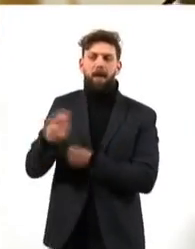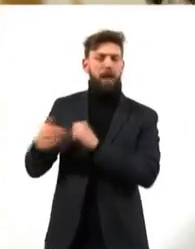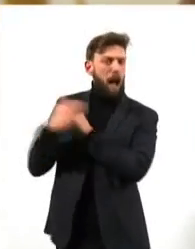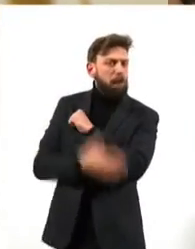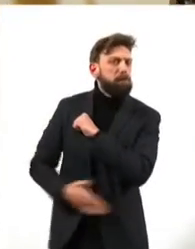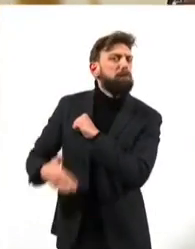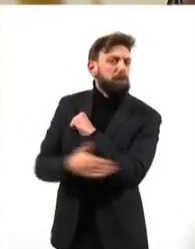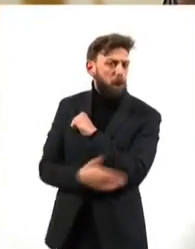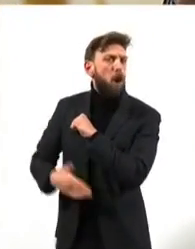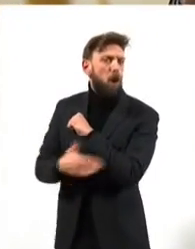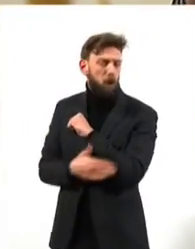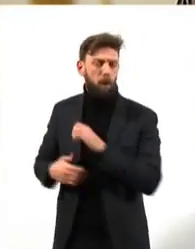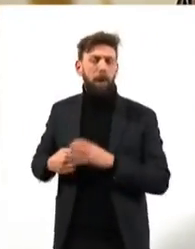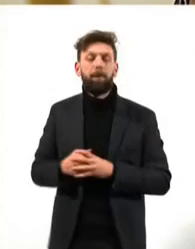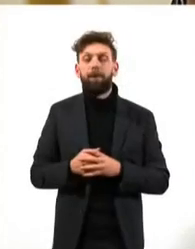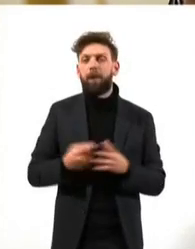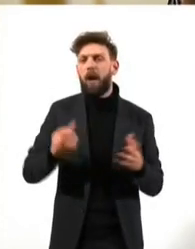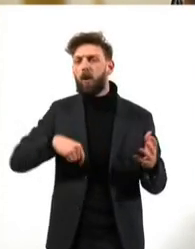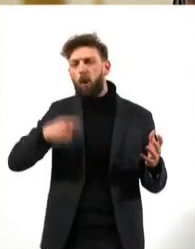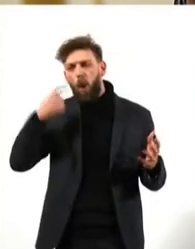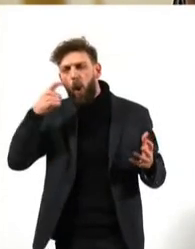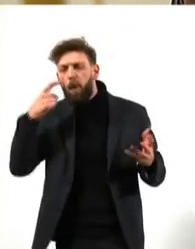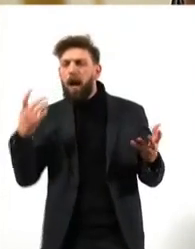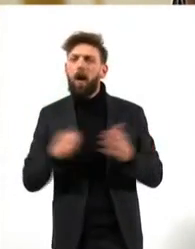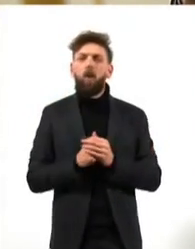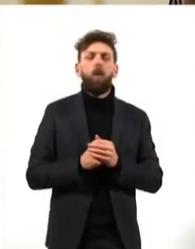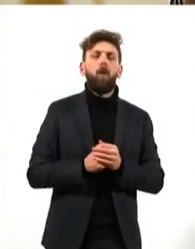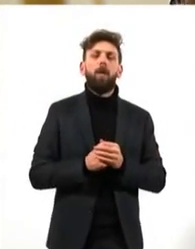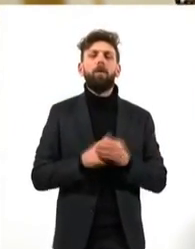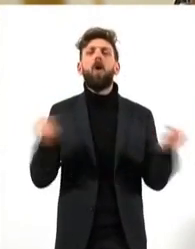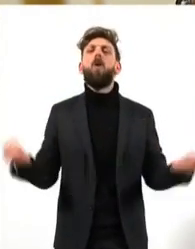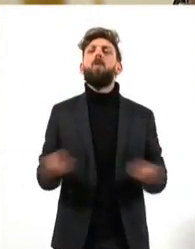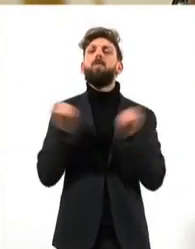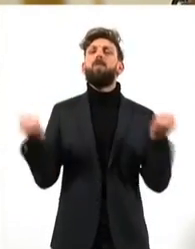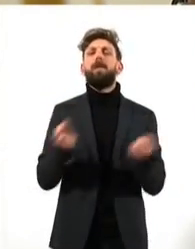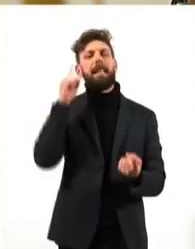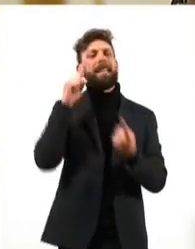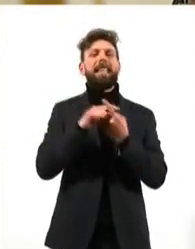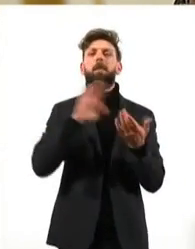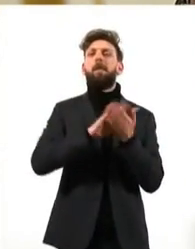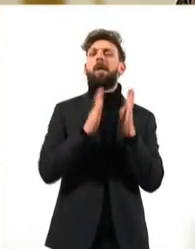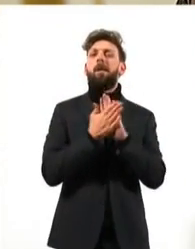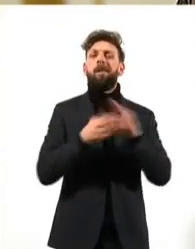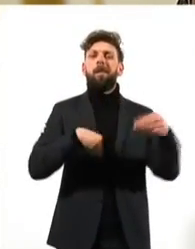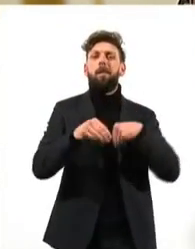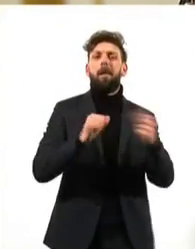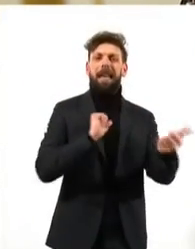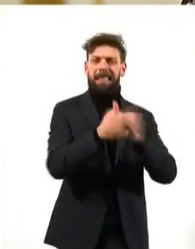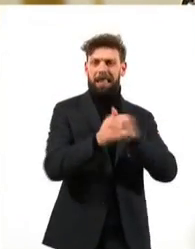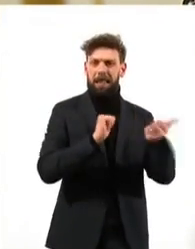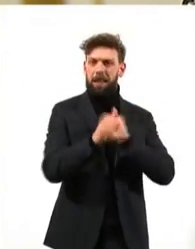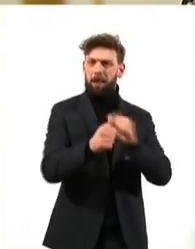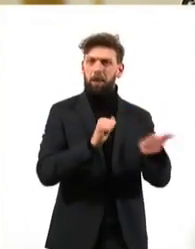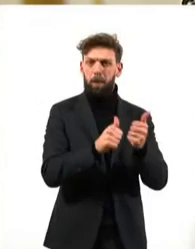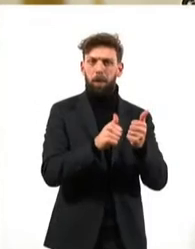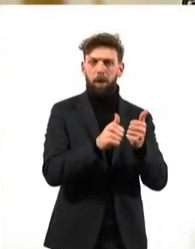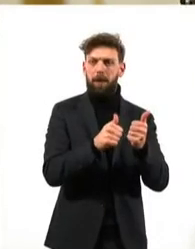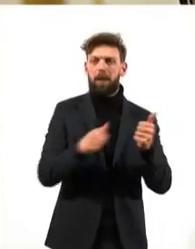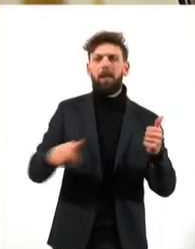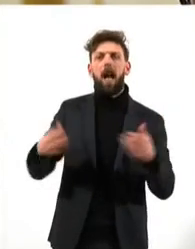s'est rendu compte que dans les paris sportifs, dans les publicités des paris sportifs, c'était essentiellement tourné vers cette